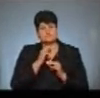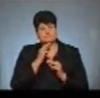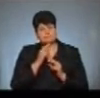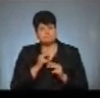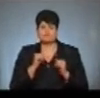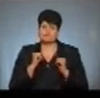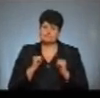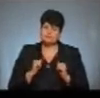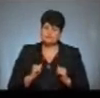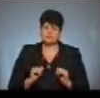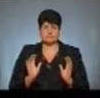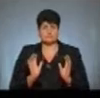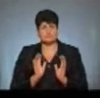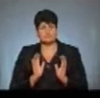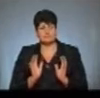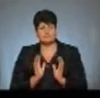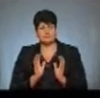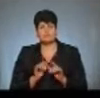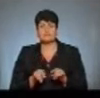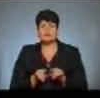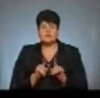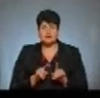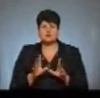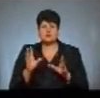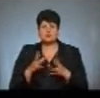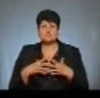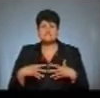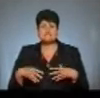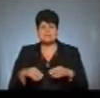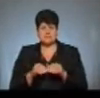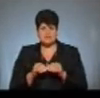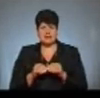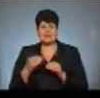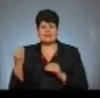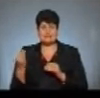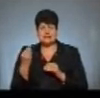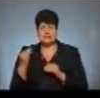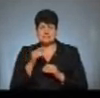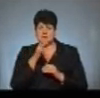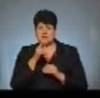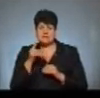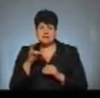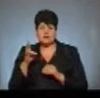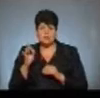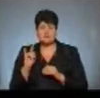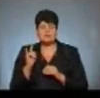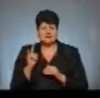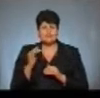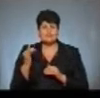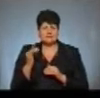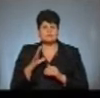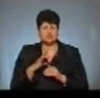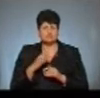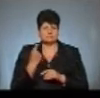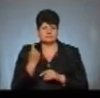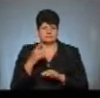дуже спокійно і оберігати саме так, щоб зараз у сім'ї інтереси під час ЗНО, інтереси дитини були на